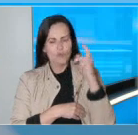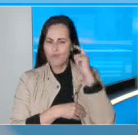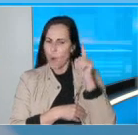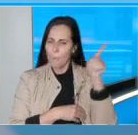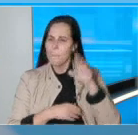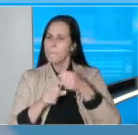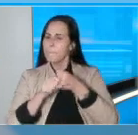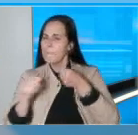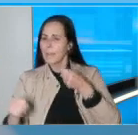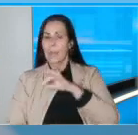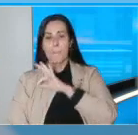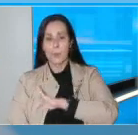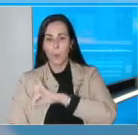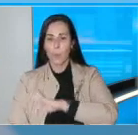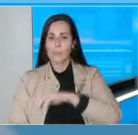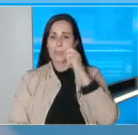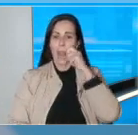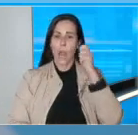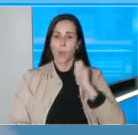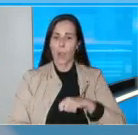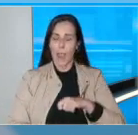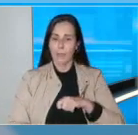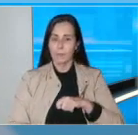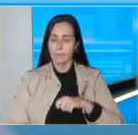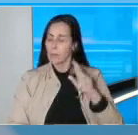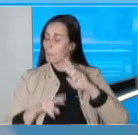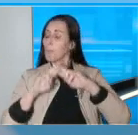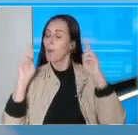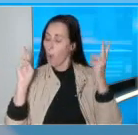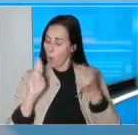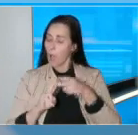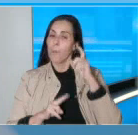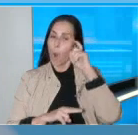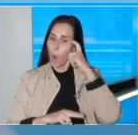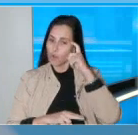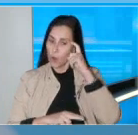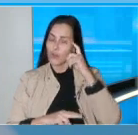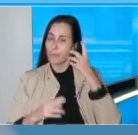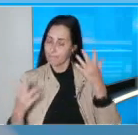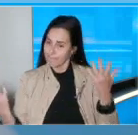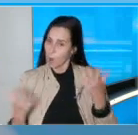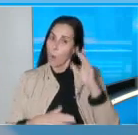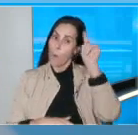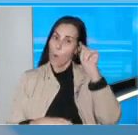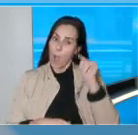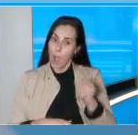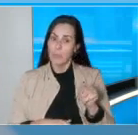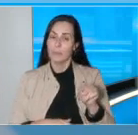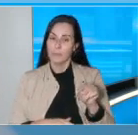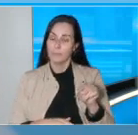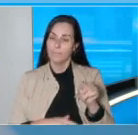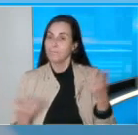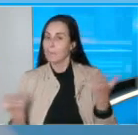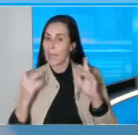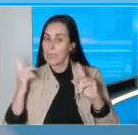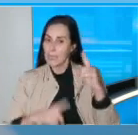על המתיחות שעולה בין רוסיה לאוקראינה. הקהילה הבינלאומית חוששת מאוד ממה שעלול לקרות.